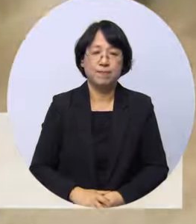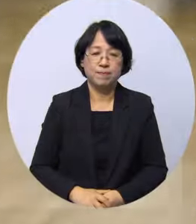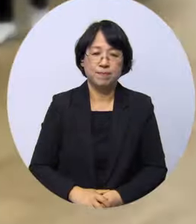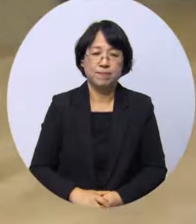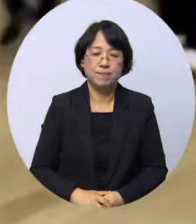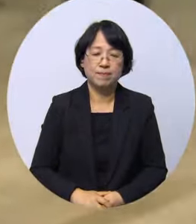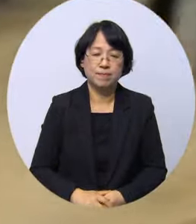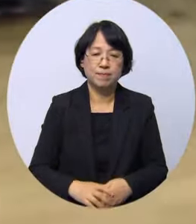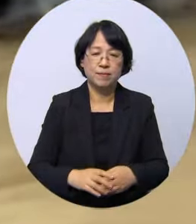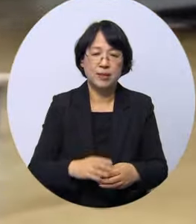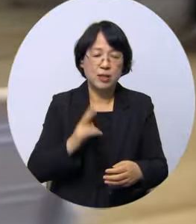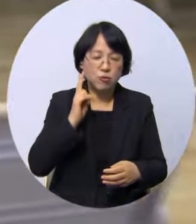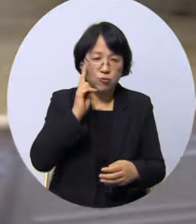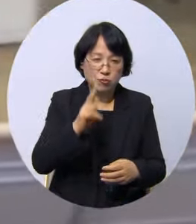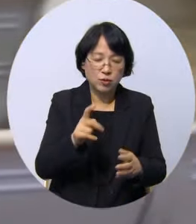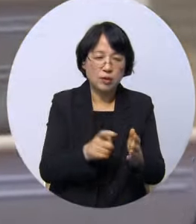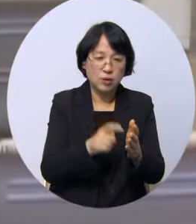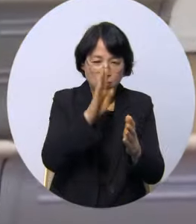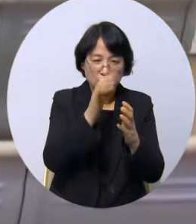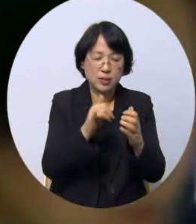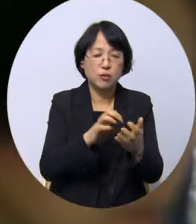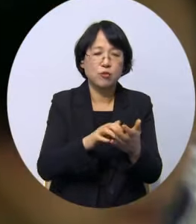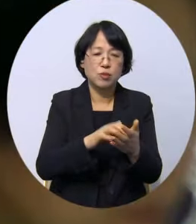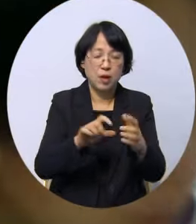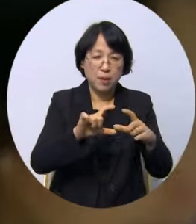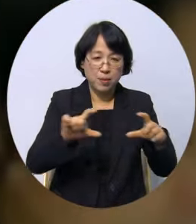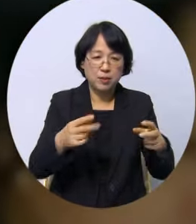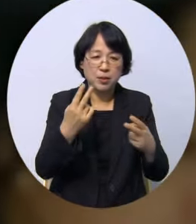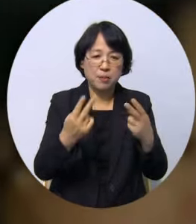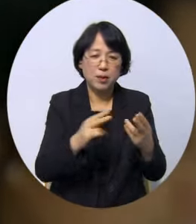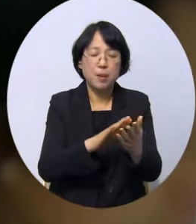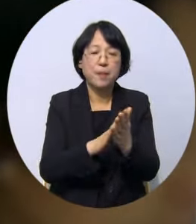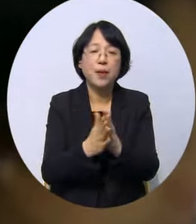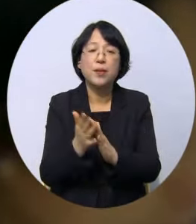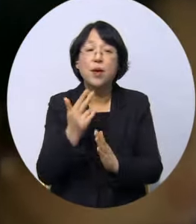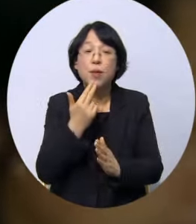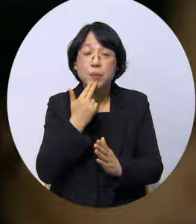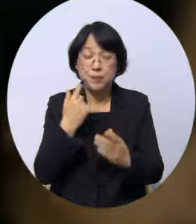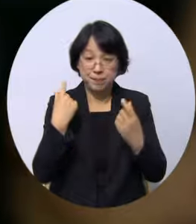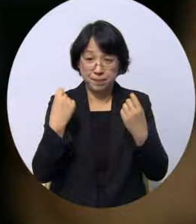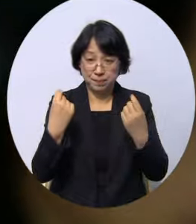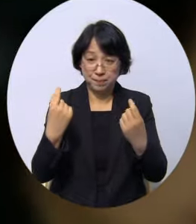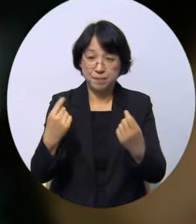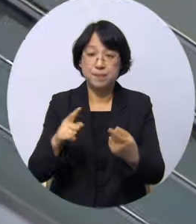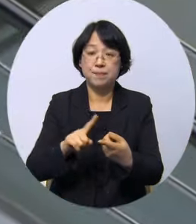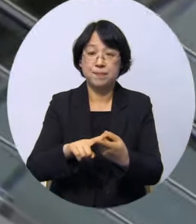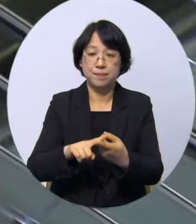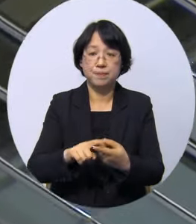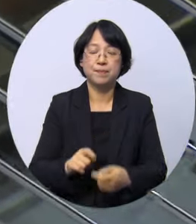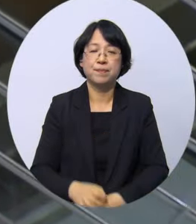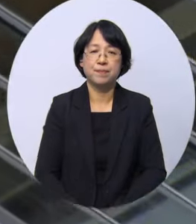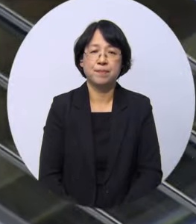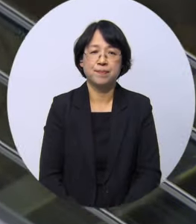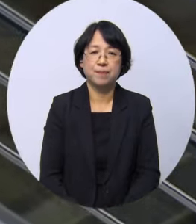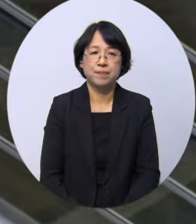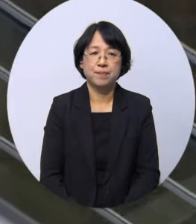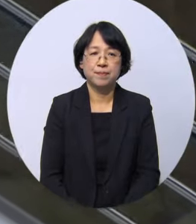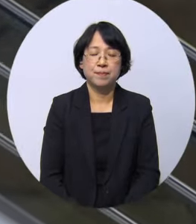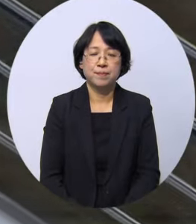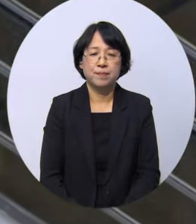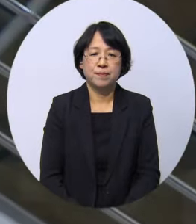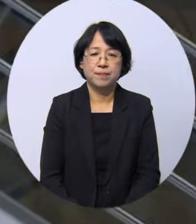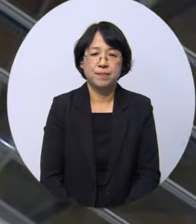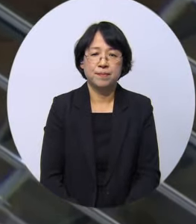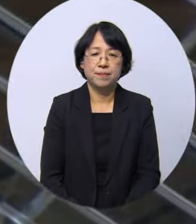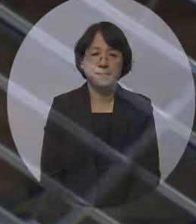중증과 응급 환자수가 평상시와 비교해 큰 변동 없이 유지되고 있다는 설명입니다 KTV 김경호입니다